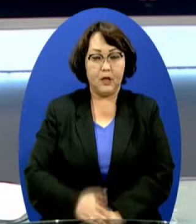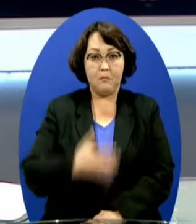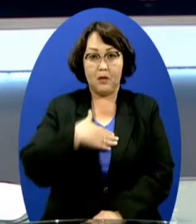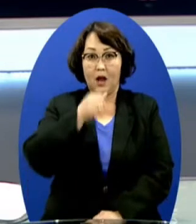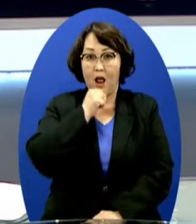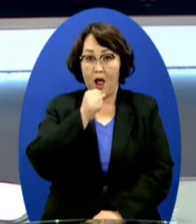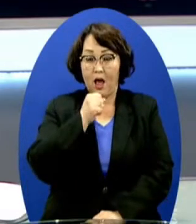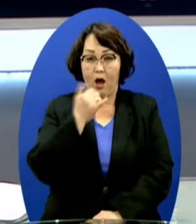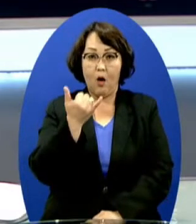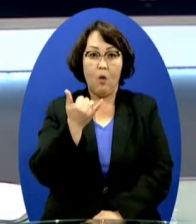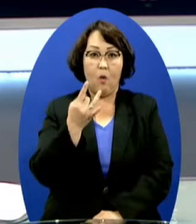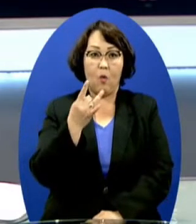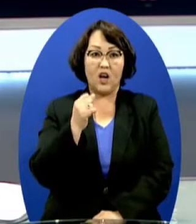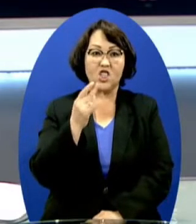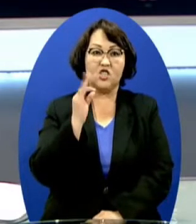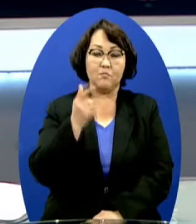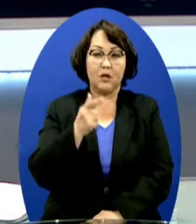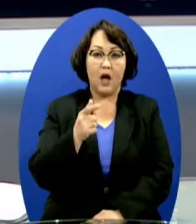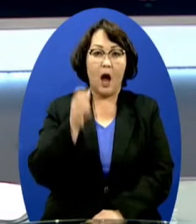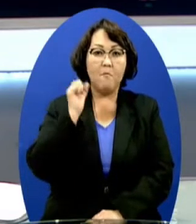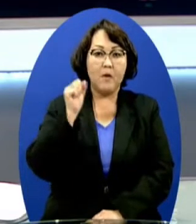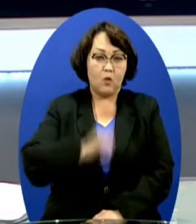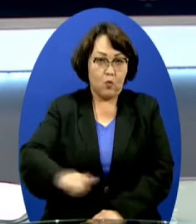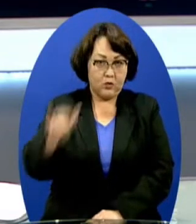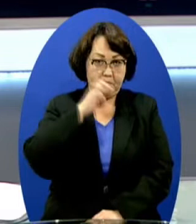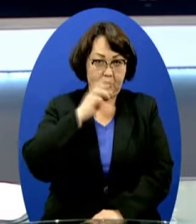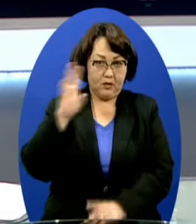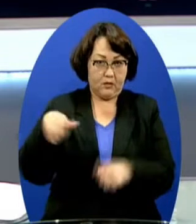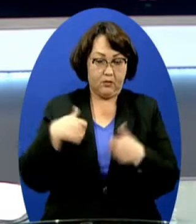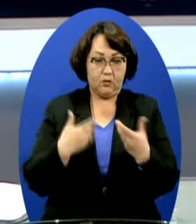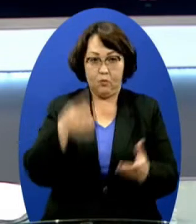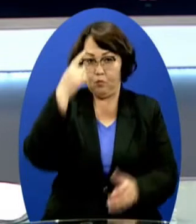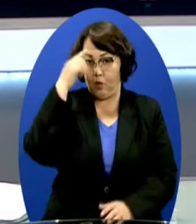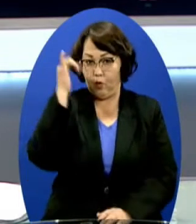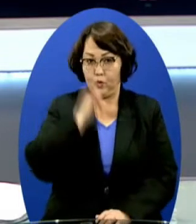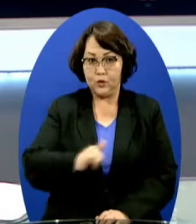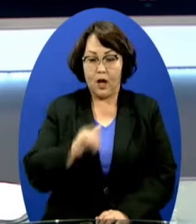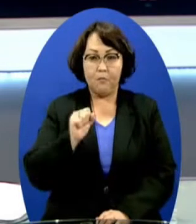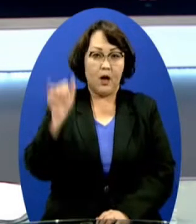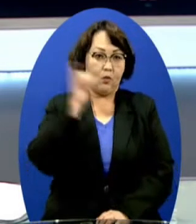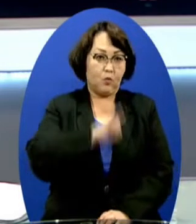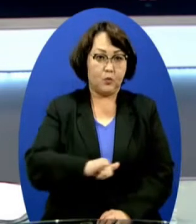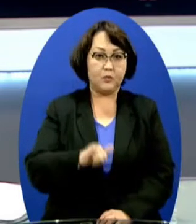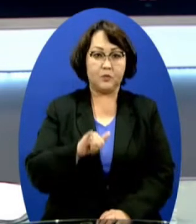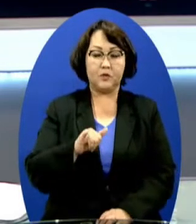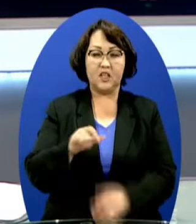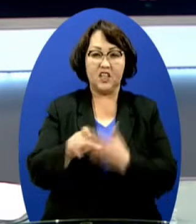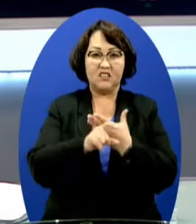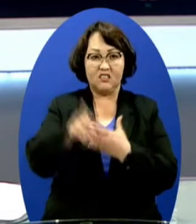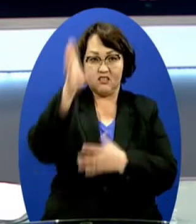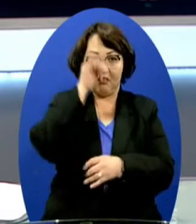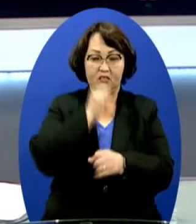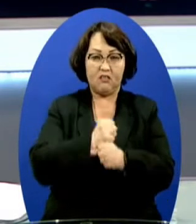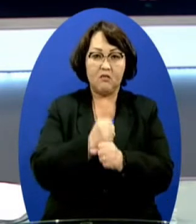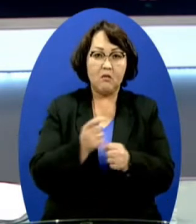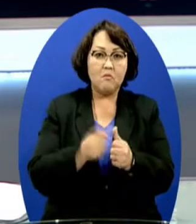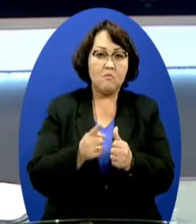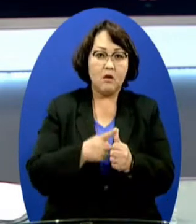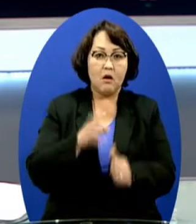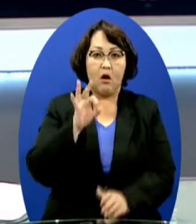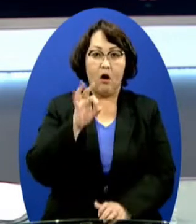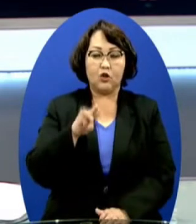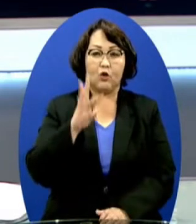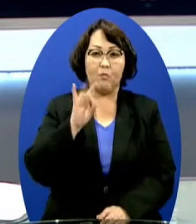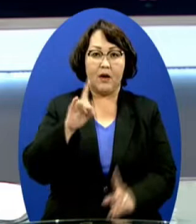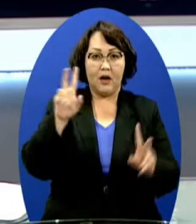Манай сурвалжлагч уран чимэг Америк нэгдсэн улсаас мэдээр үллээ. Тэрээр Монгол улсаас Америк нэгдсэн улсад цугаа онцгой бүр ирэхэд элчин сайд отгон баяртай цахим